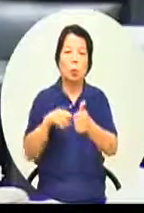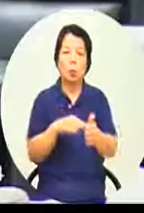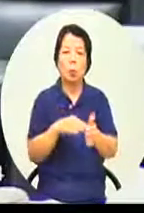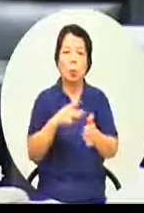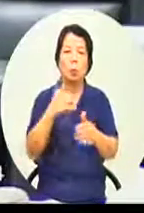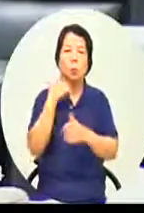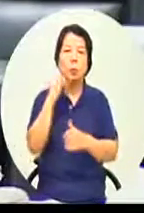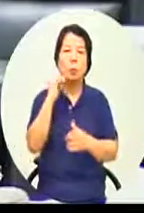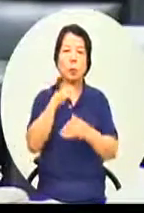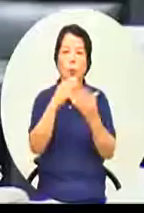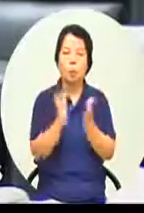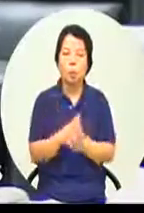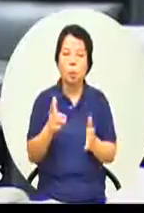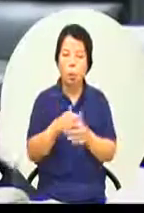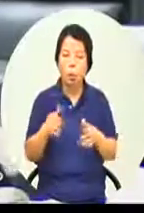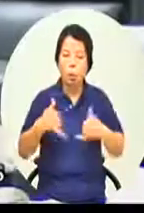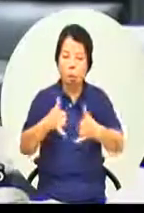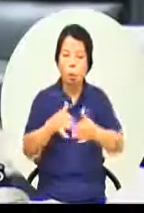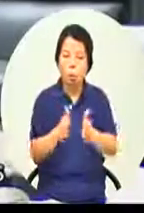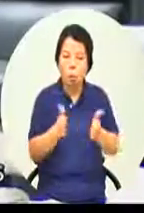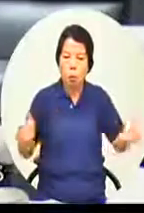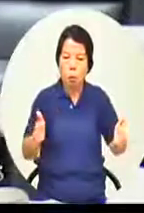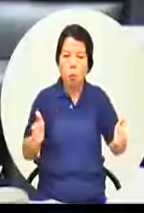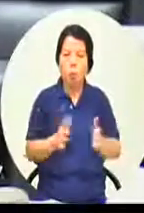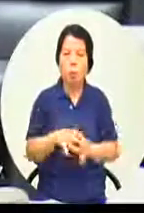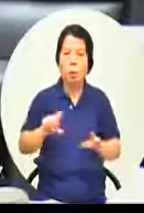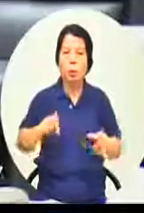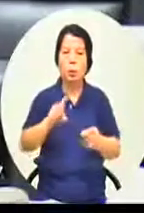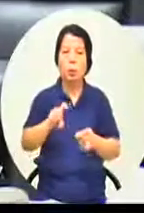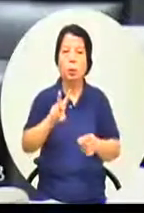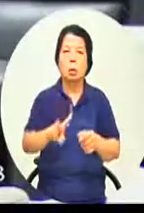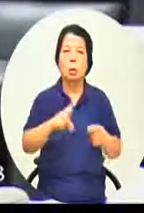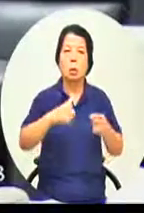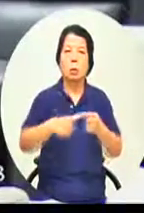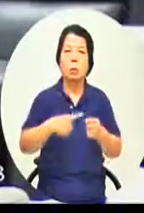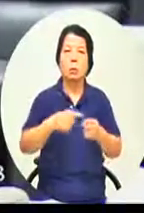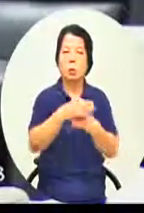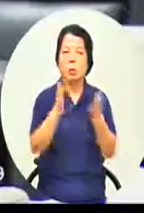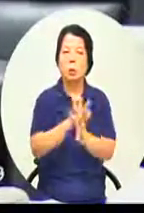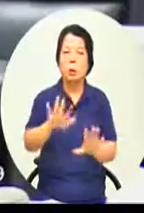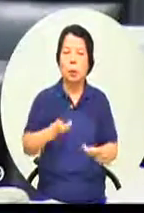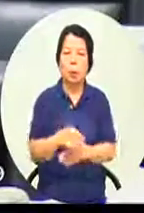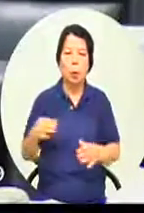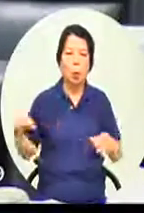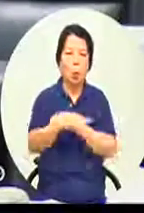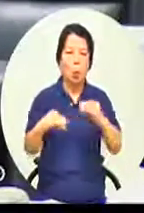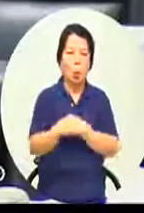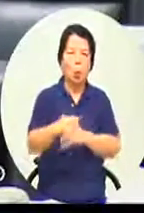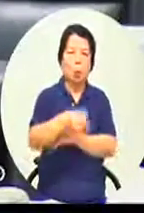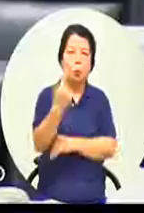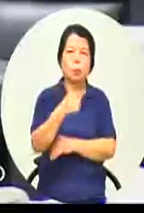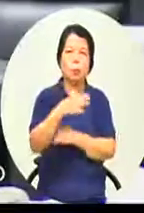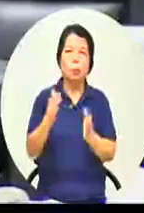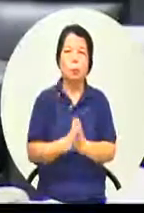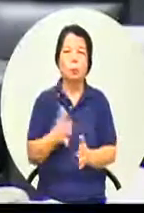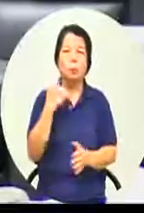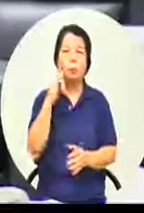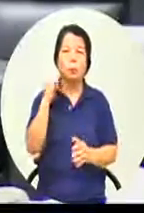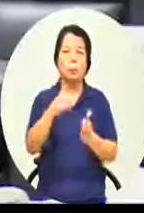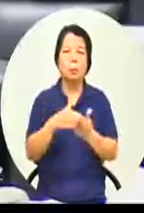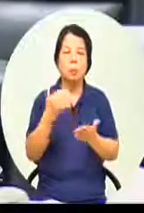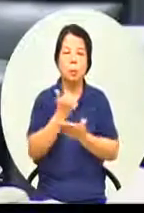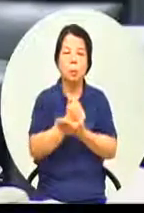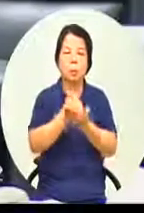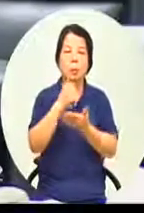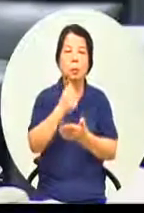本来没那么大条，啊，现在扩宽成12米，所以车速就相当的快，这是一个家长的一个答复啦，家长的一个请求。